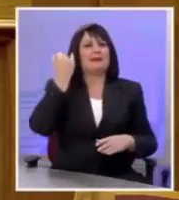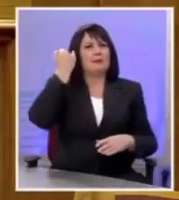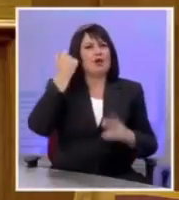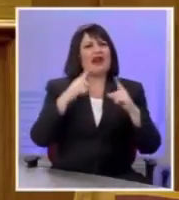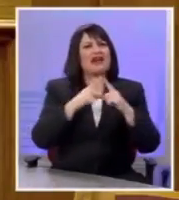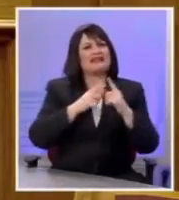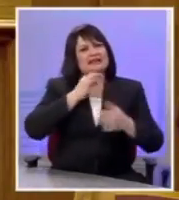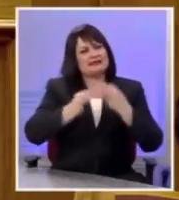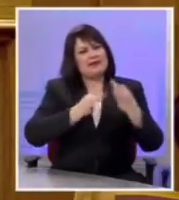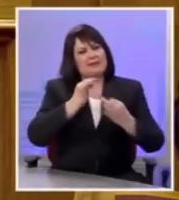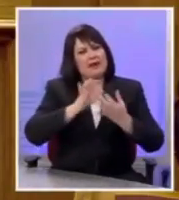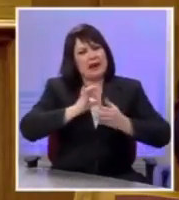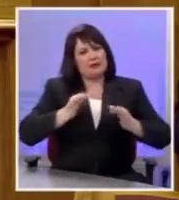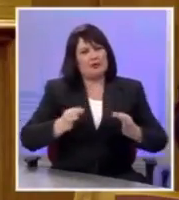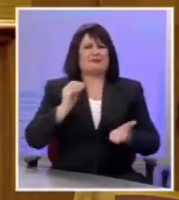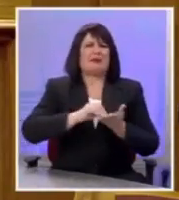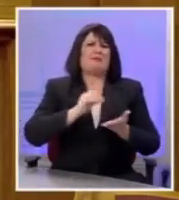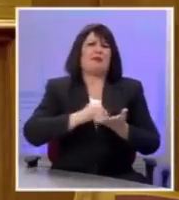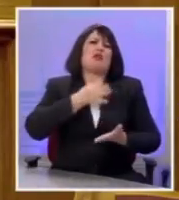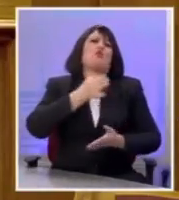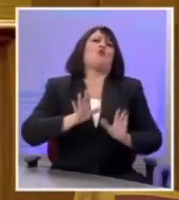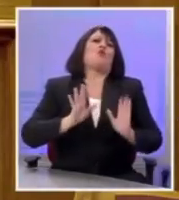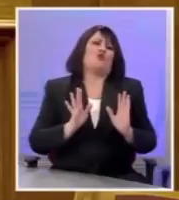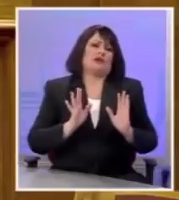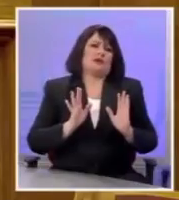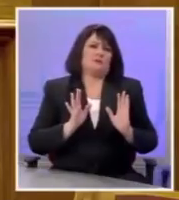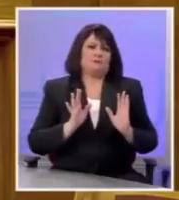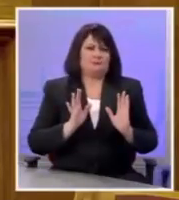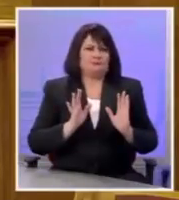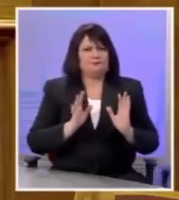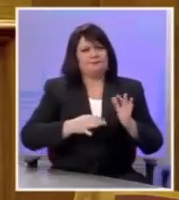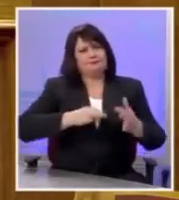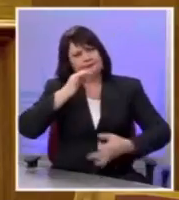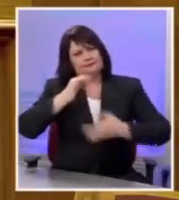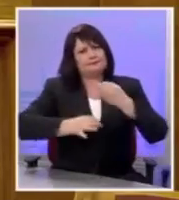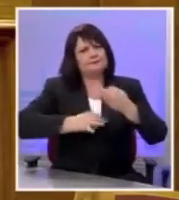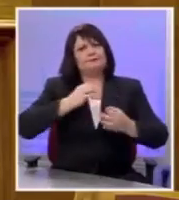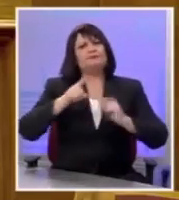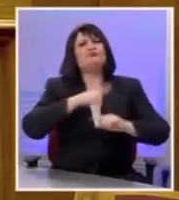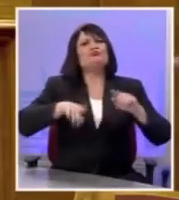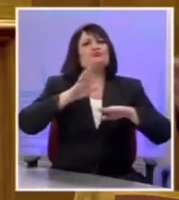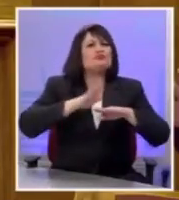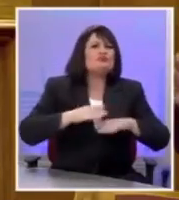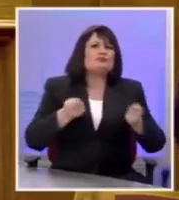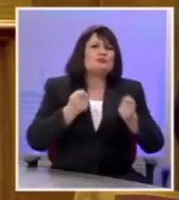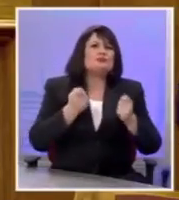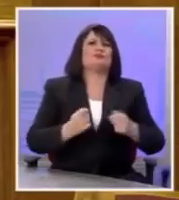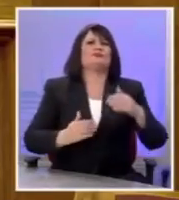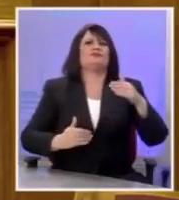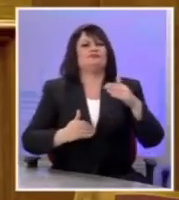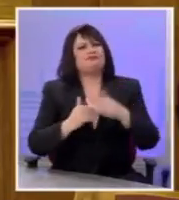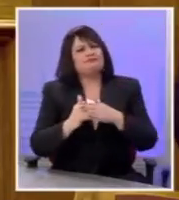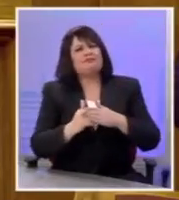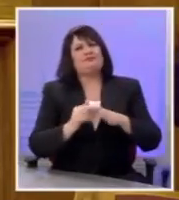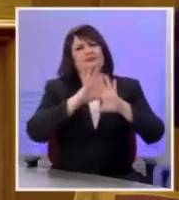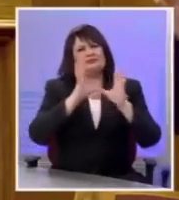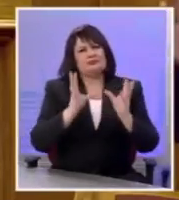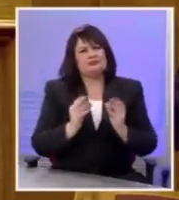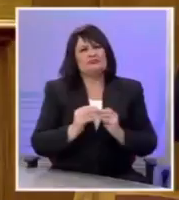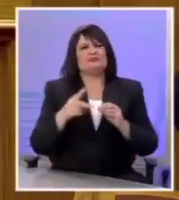Γιάννης Δραγασάκης, και δεν θα ξαναπώ ούτε στα μεγάλα επιχειρήματα ποιος φταίει για το bank run και όλα αυτά